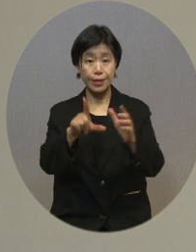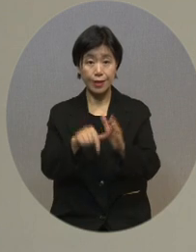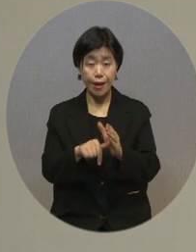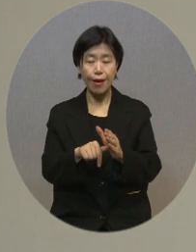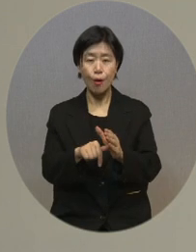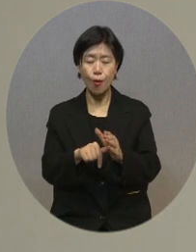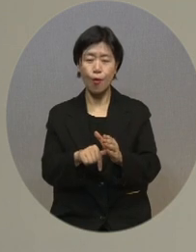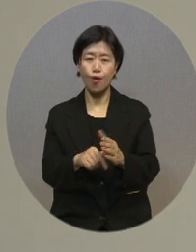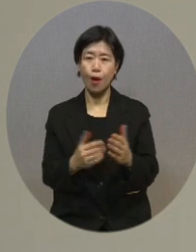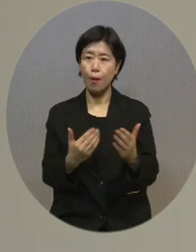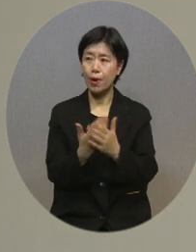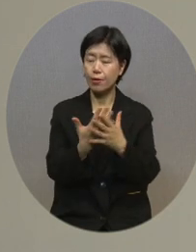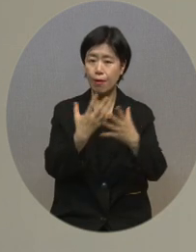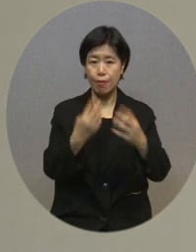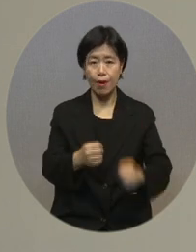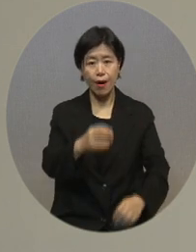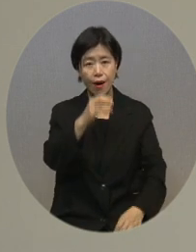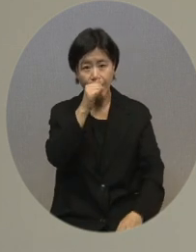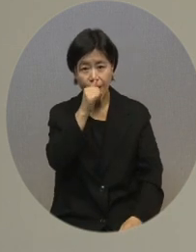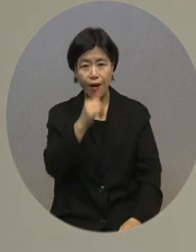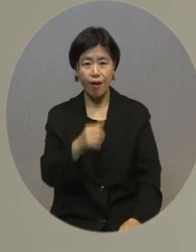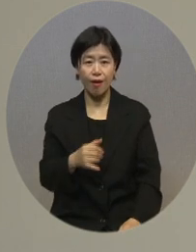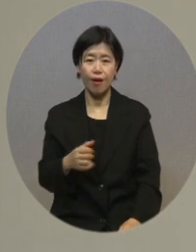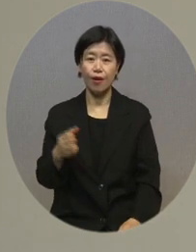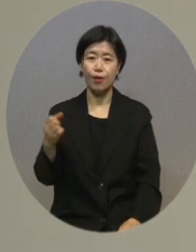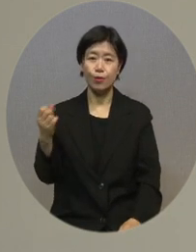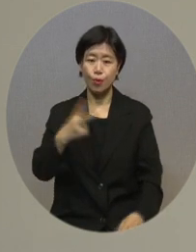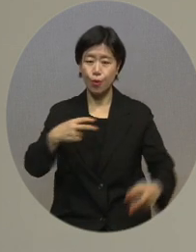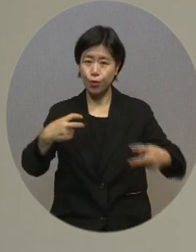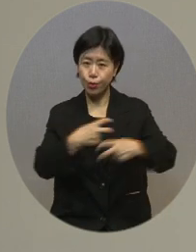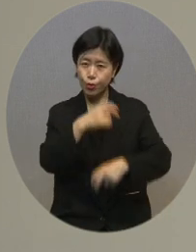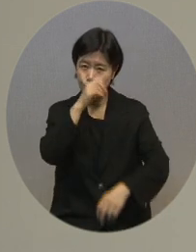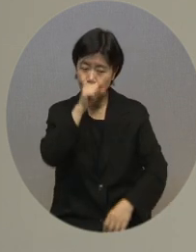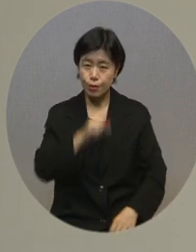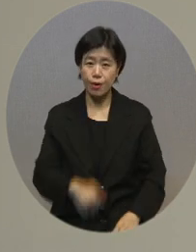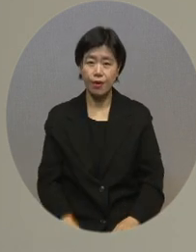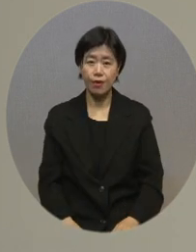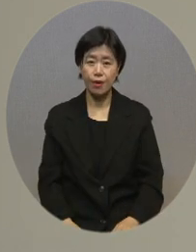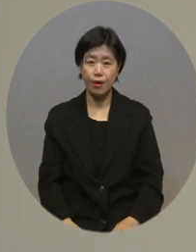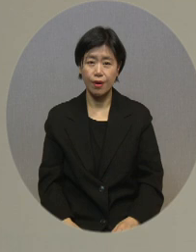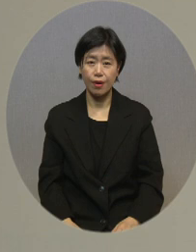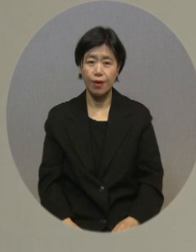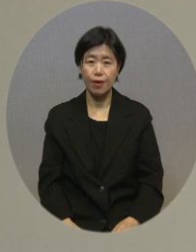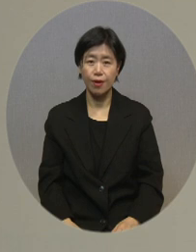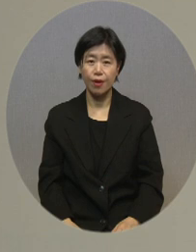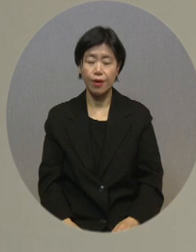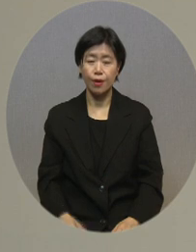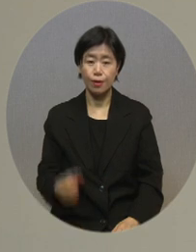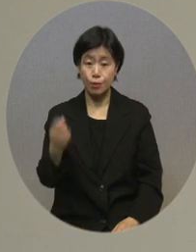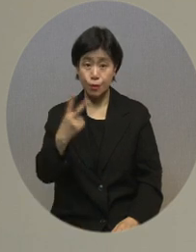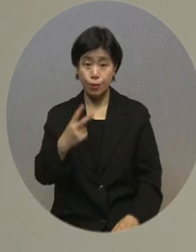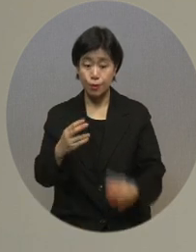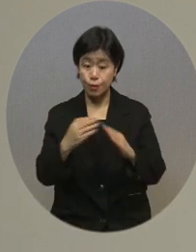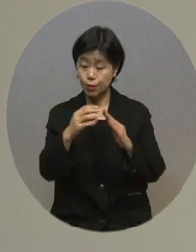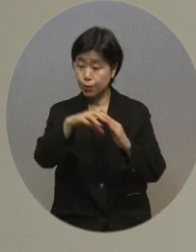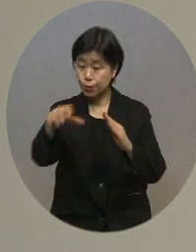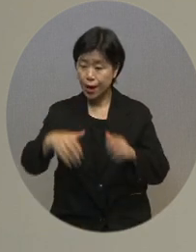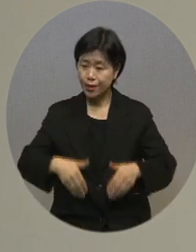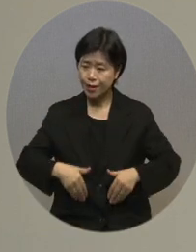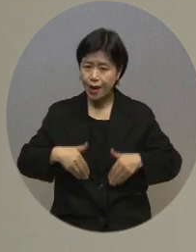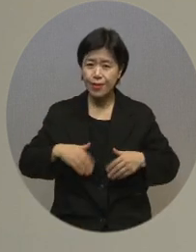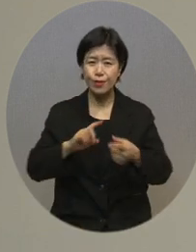지금 막 다시 새롭게 탄생해서 좋고 따뜻한 이웃이 있어서